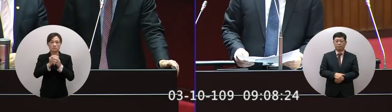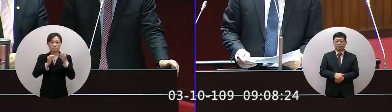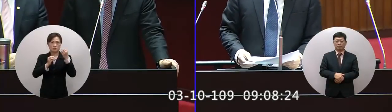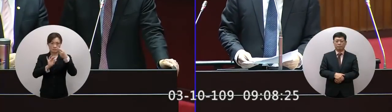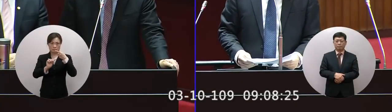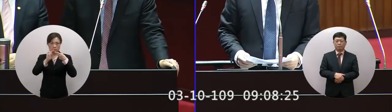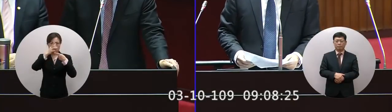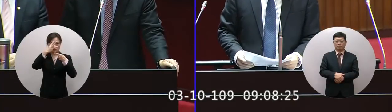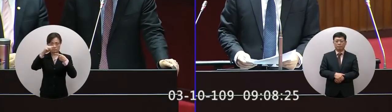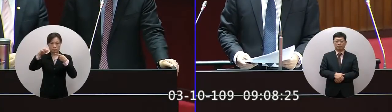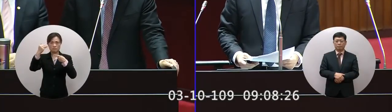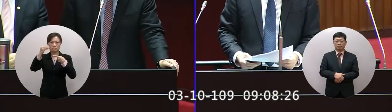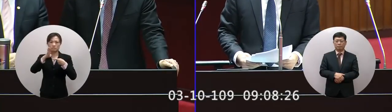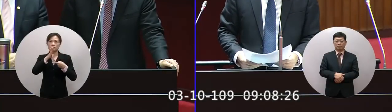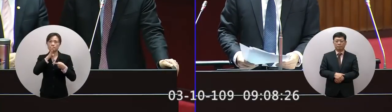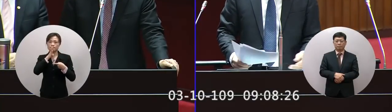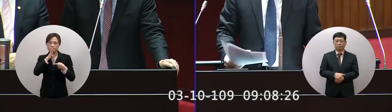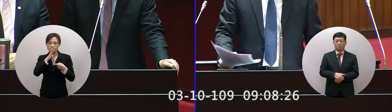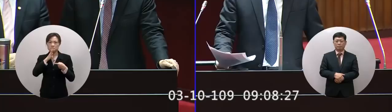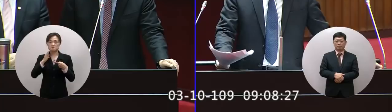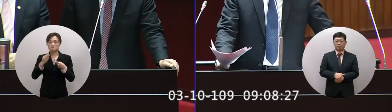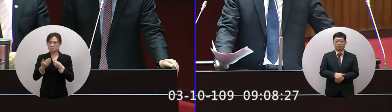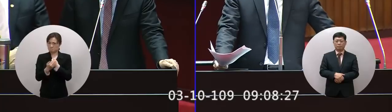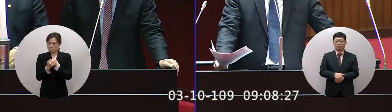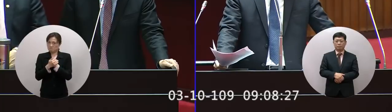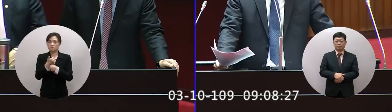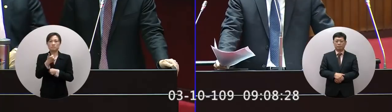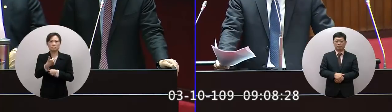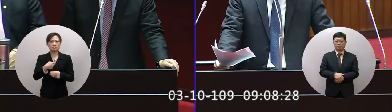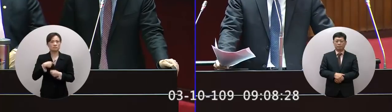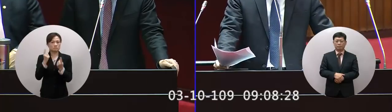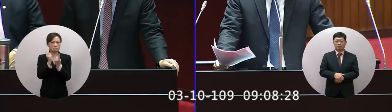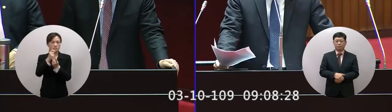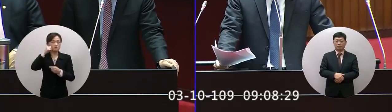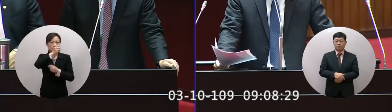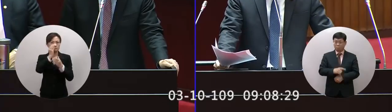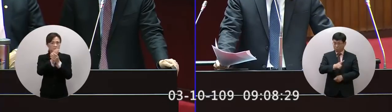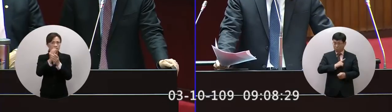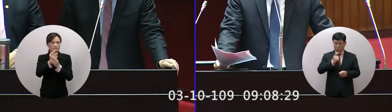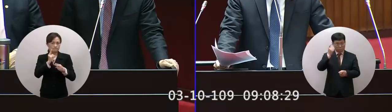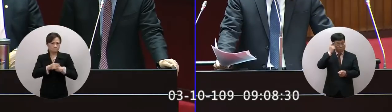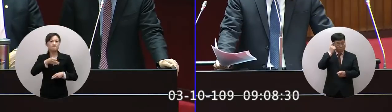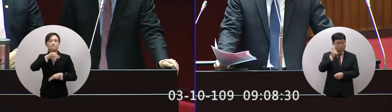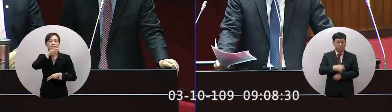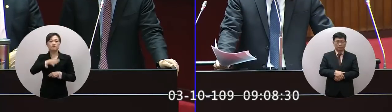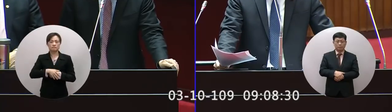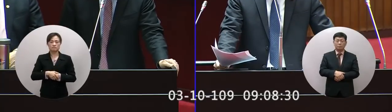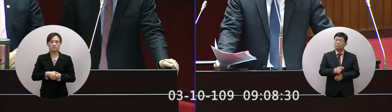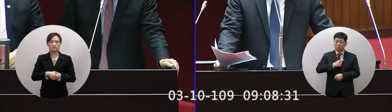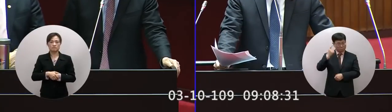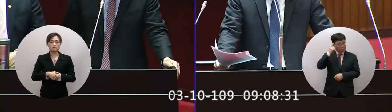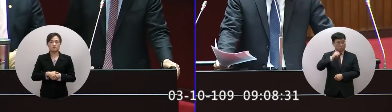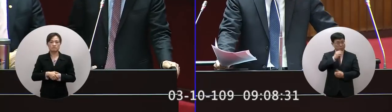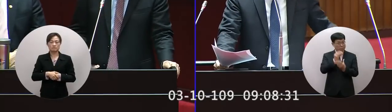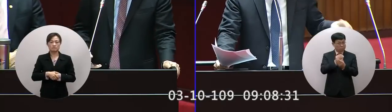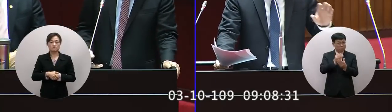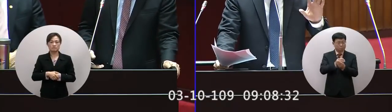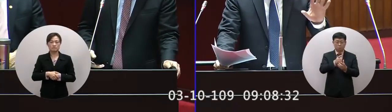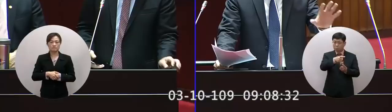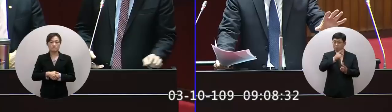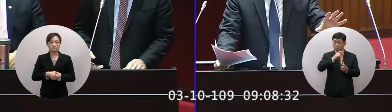蛮抗跌的一个市场，所以我对台股还是有信心。 所以你认为， 看当然还是看基本面。 你认为台股